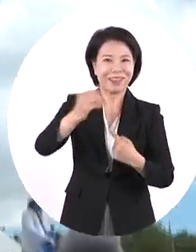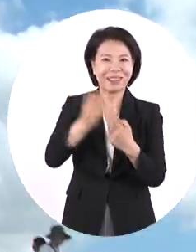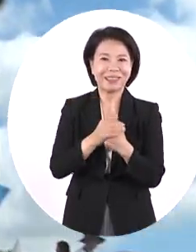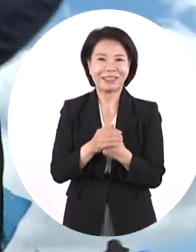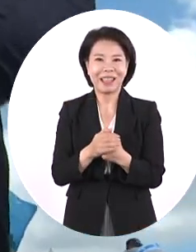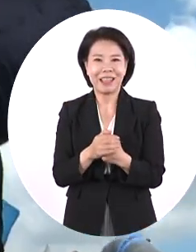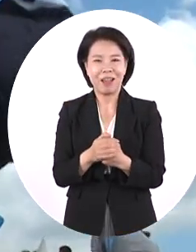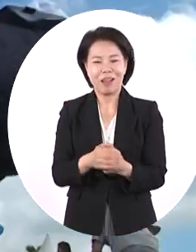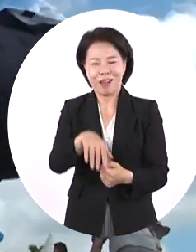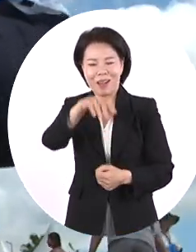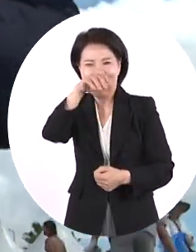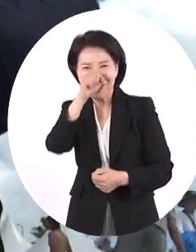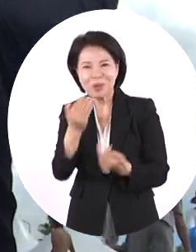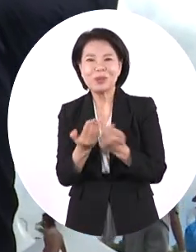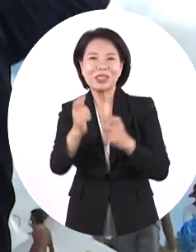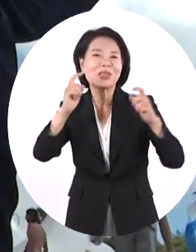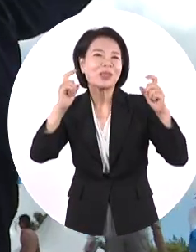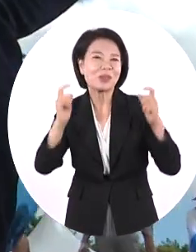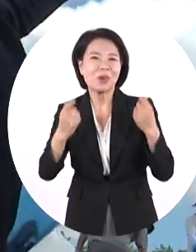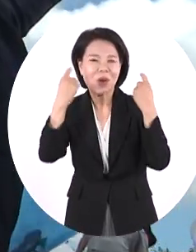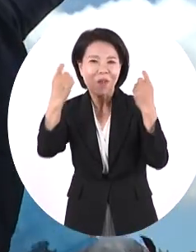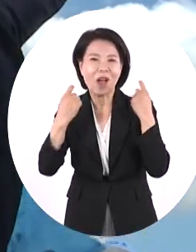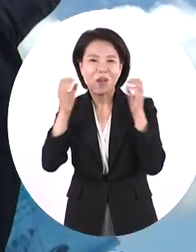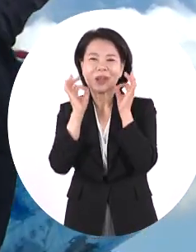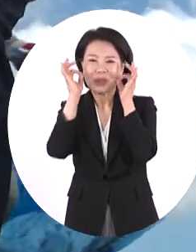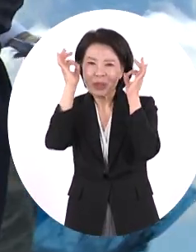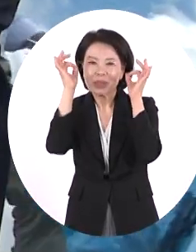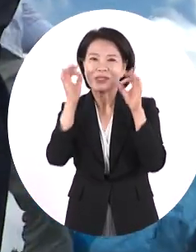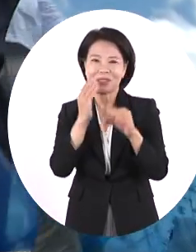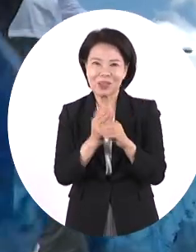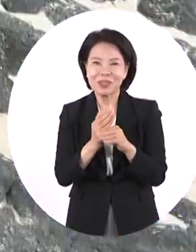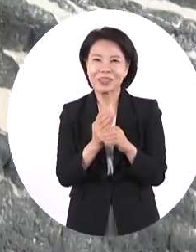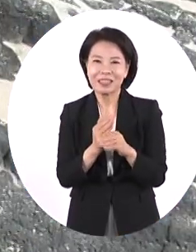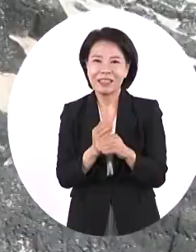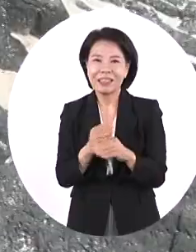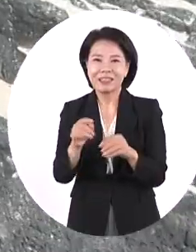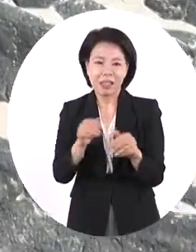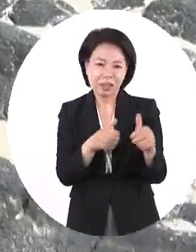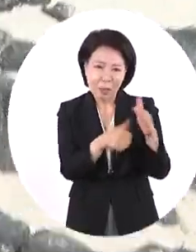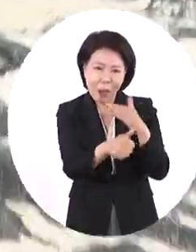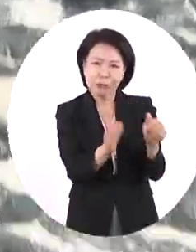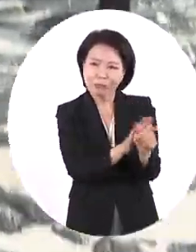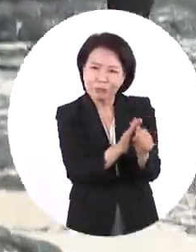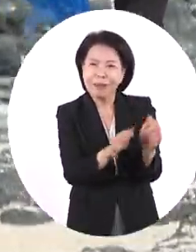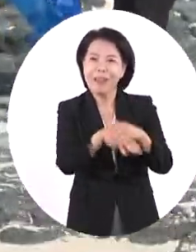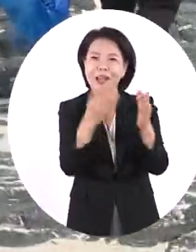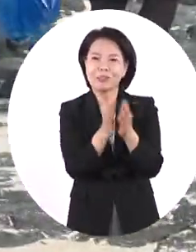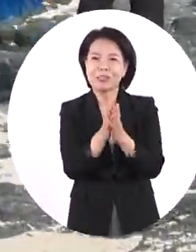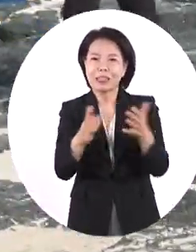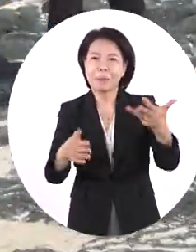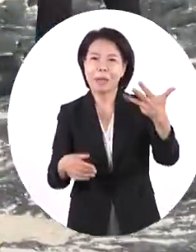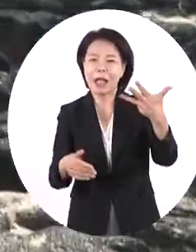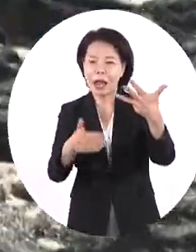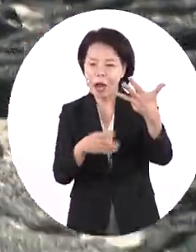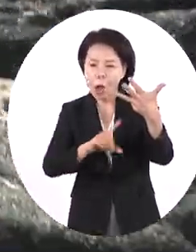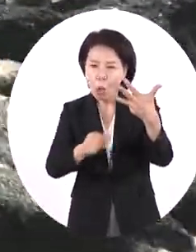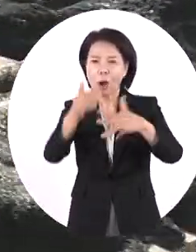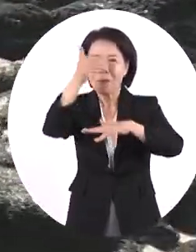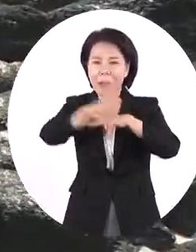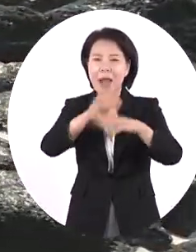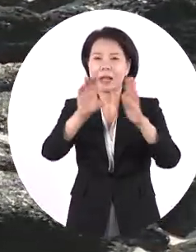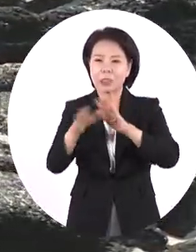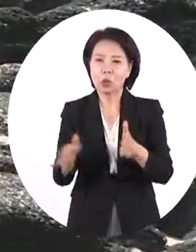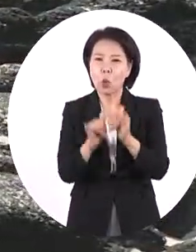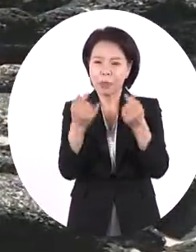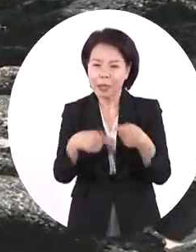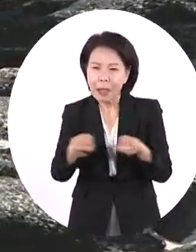운영하며 가성비 있는 제주 관광에 힘쓰고 있습니다. 이번 민생로드를 시작으로 오는 8월 말까지